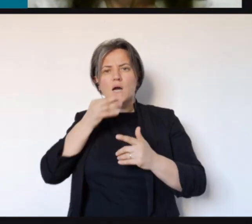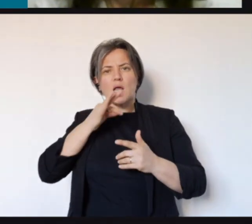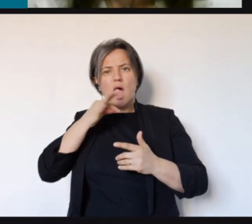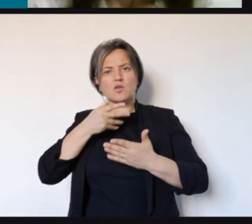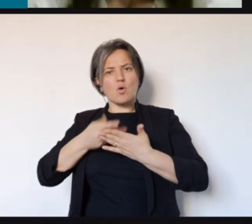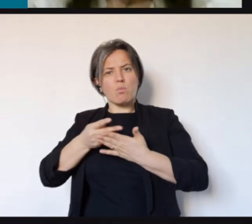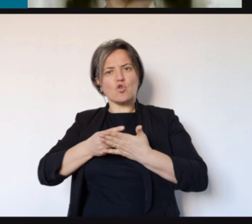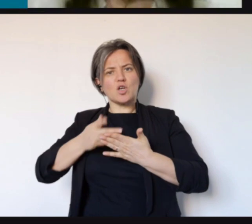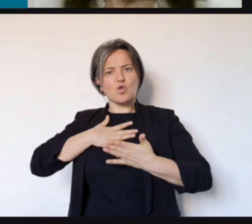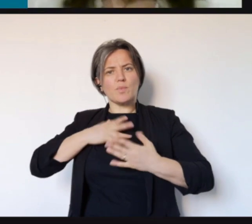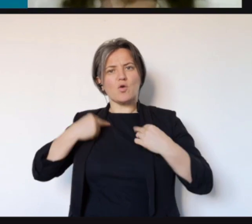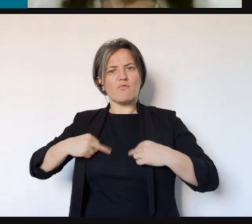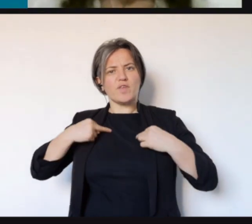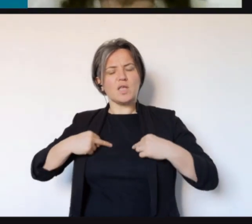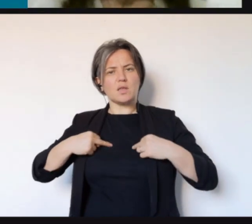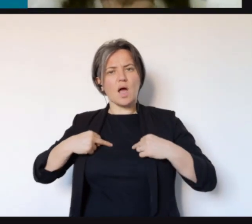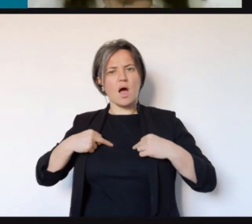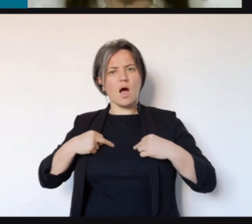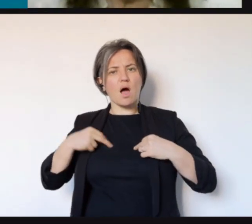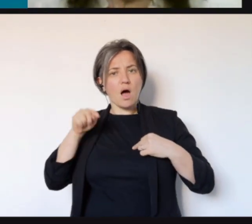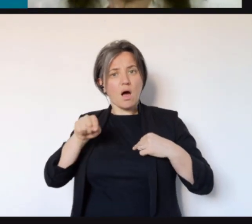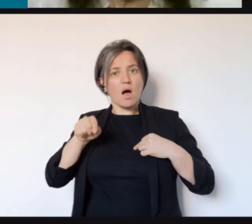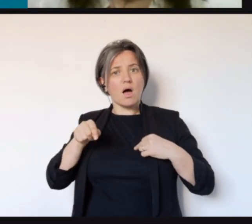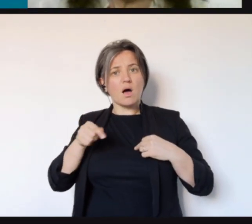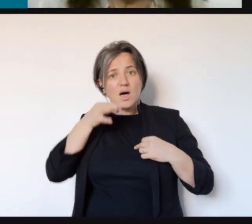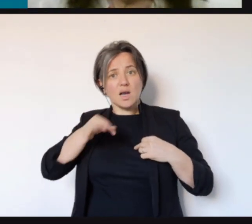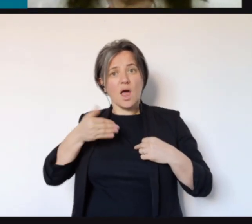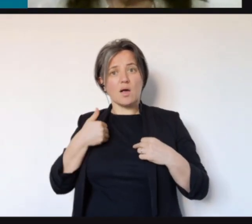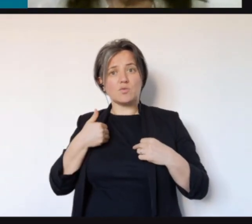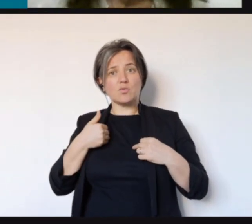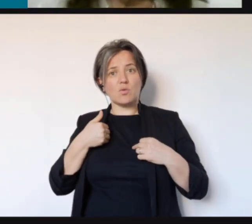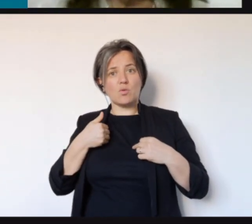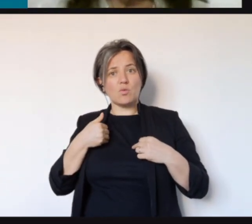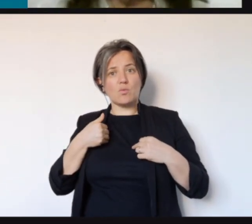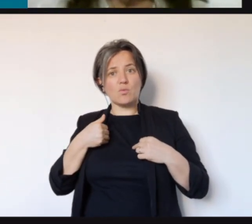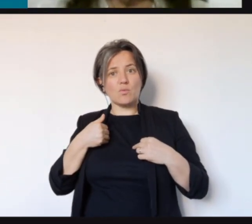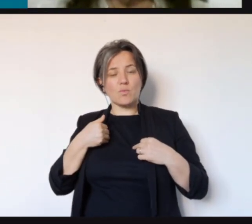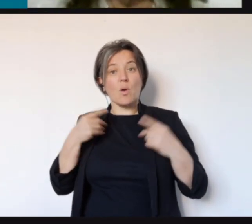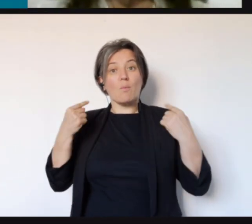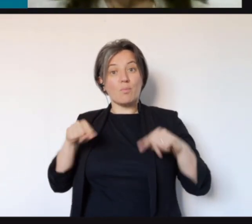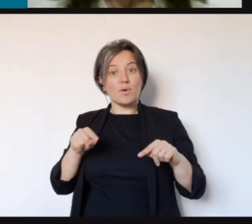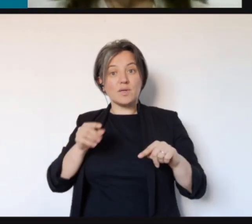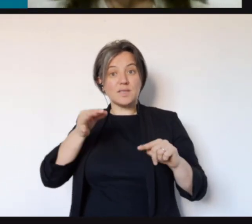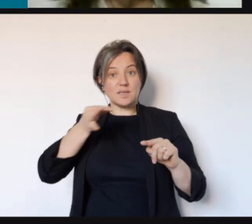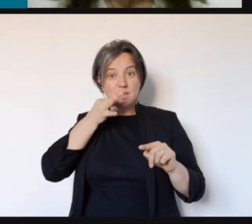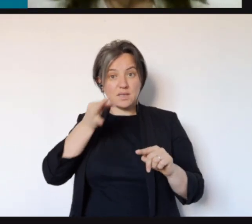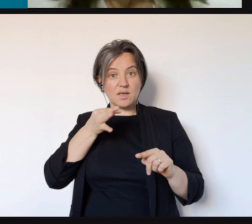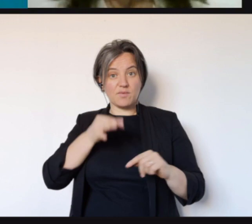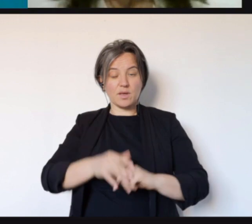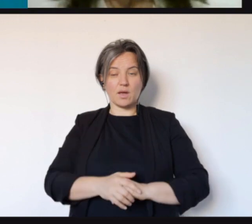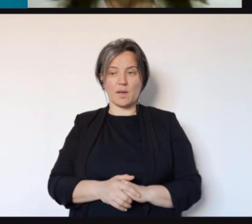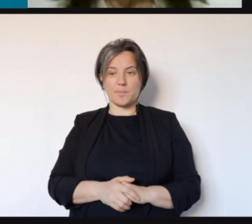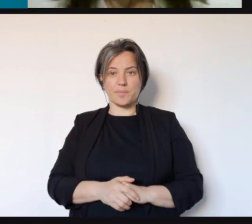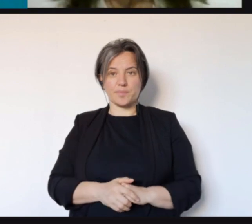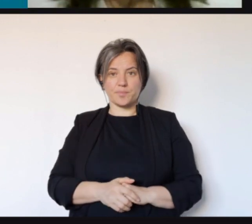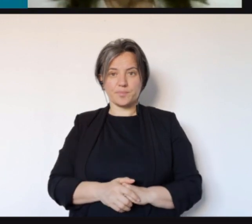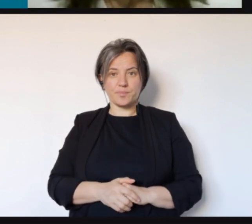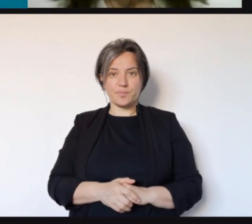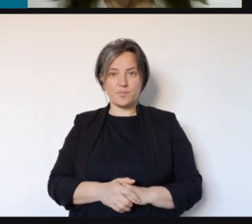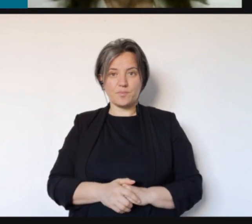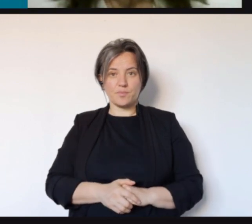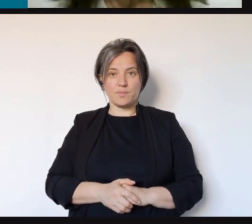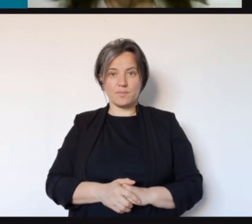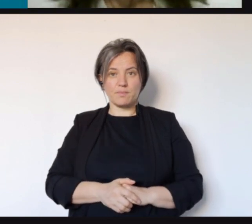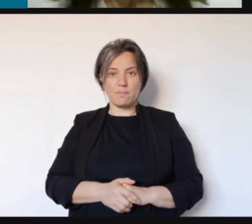E quindi questo significa che uno dei passaggi essenziali è